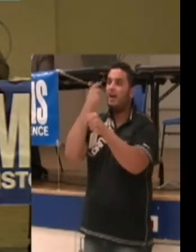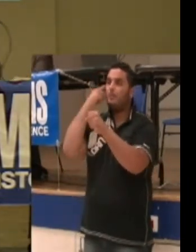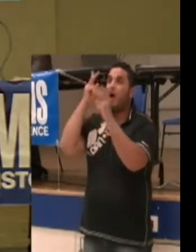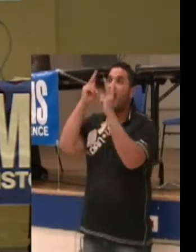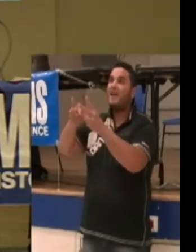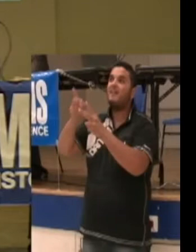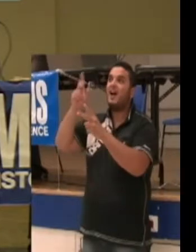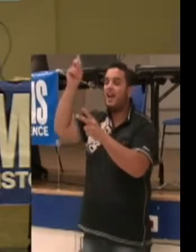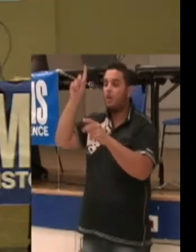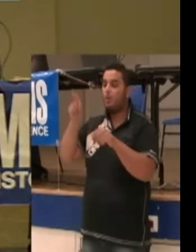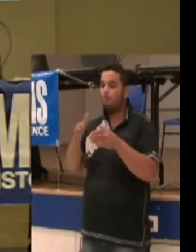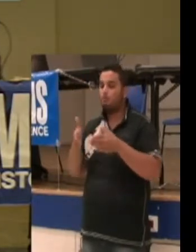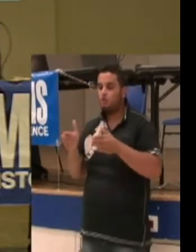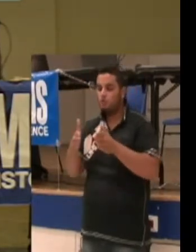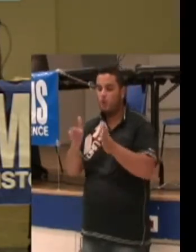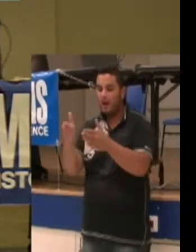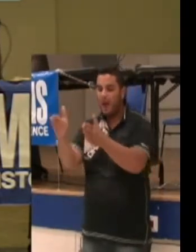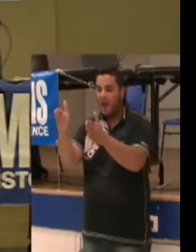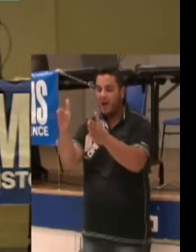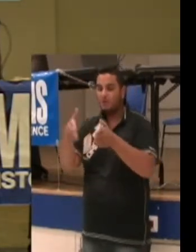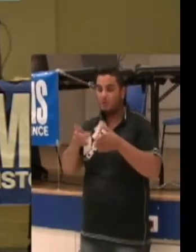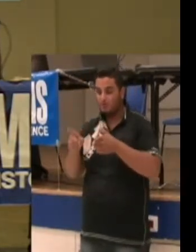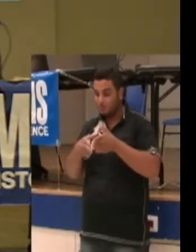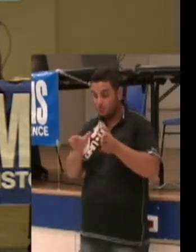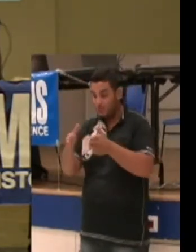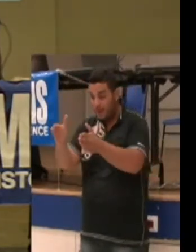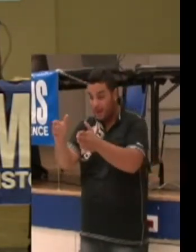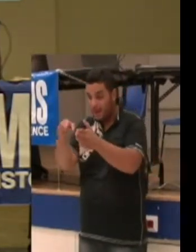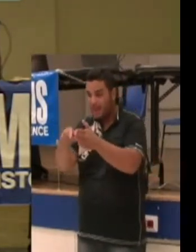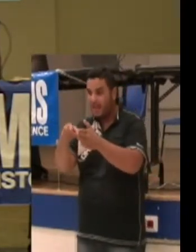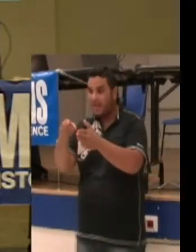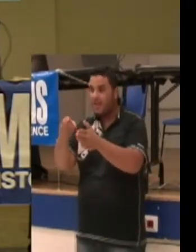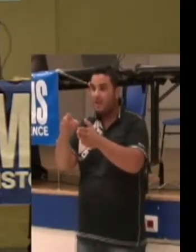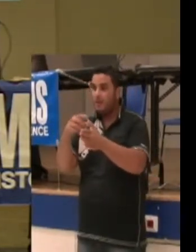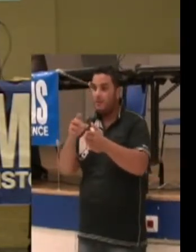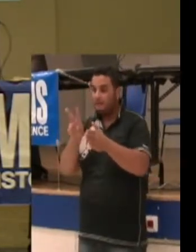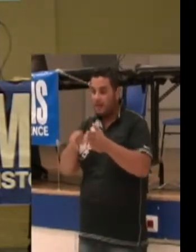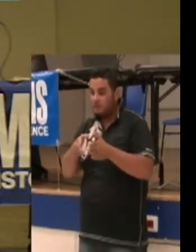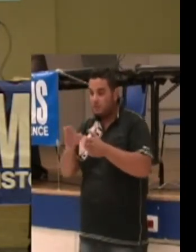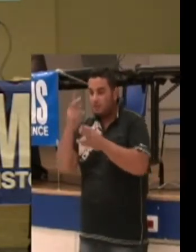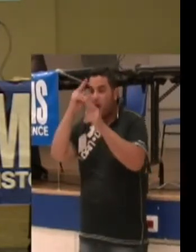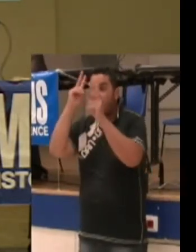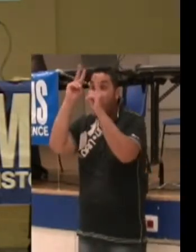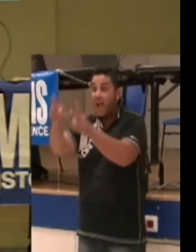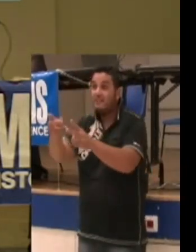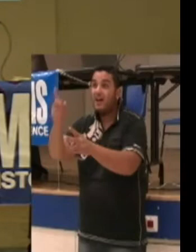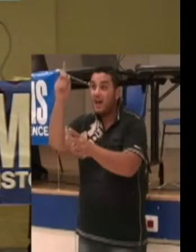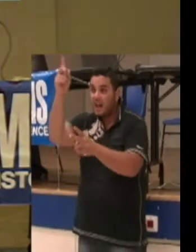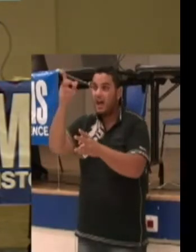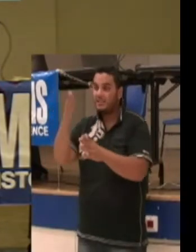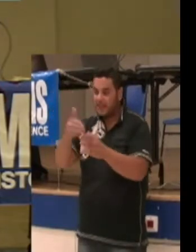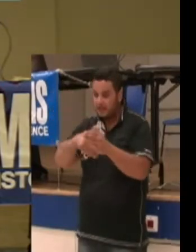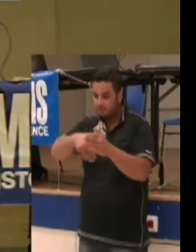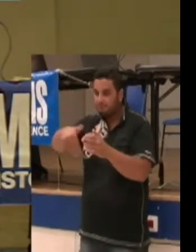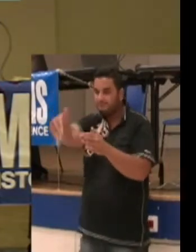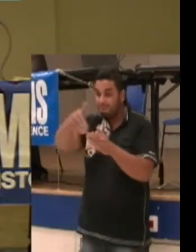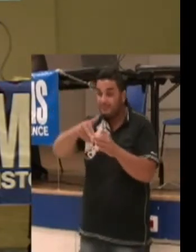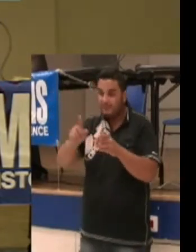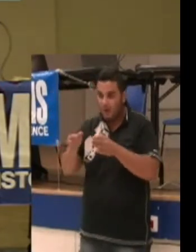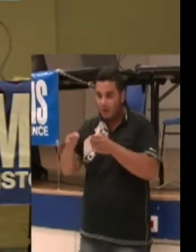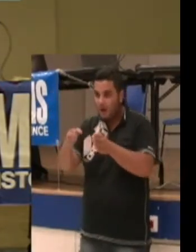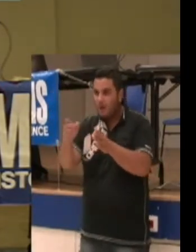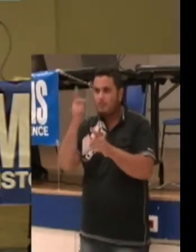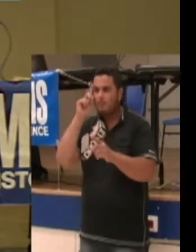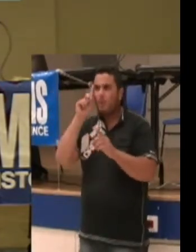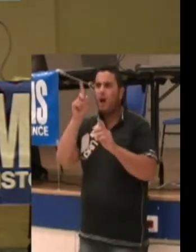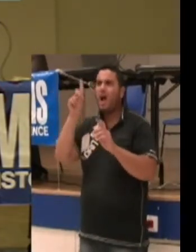chemin spirituel et chaque musulman, il est dans ce chemin spirituel. Autrement dit, pourquoi Allah subhanahu wa ta'ala nous fait répéter